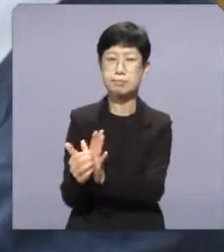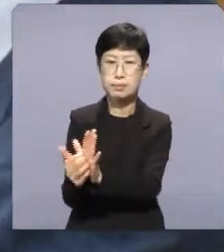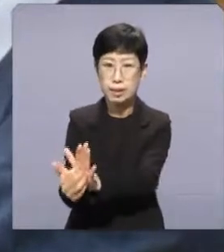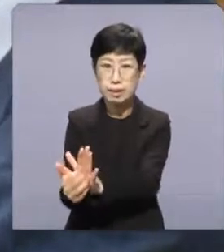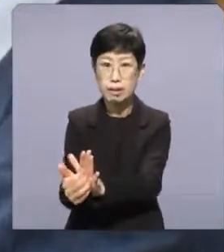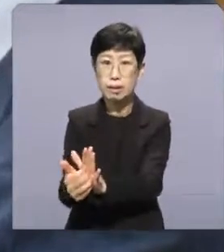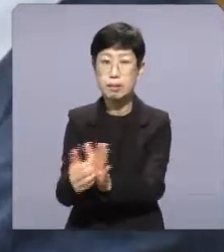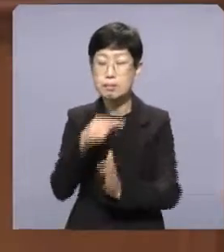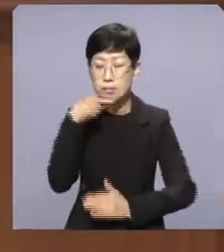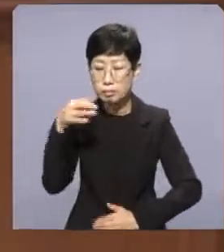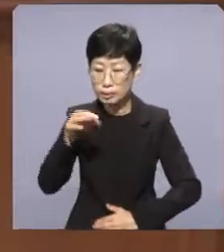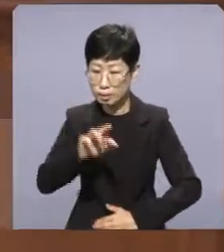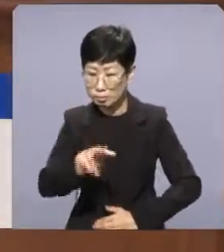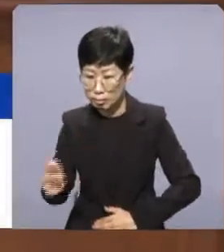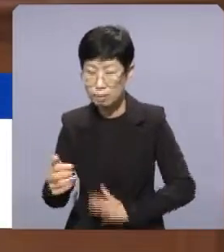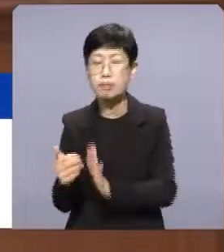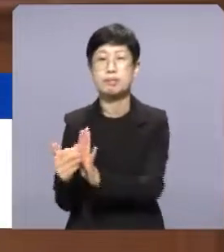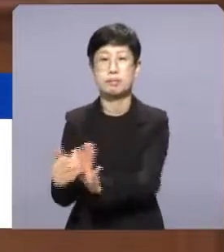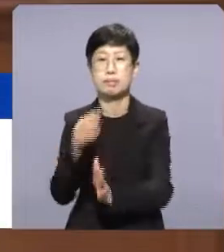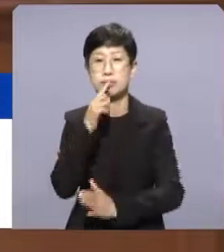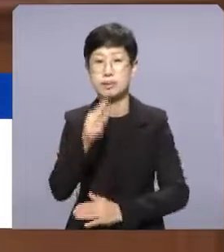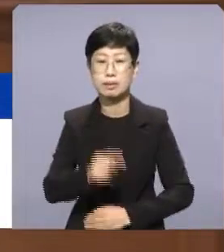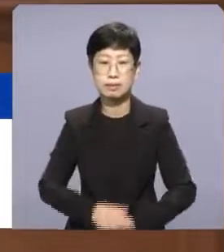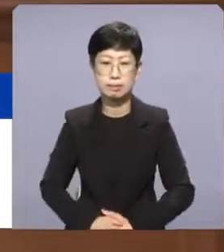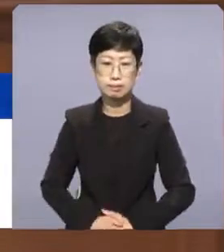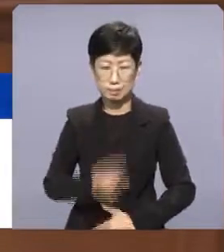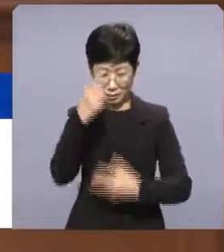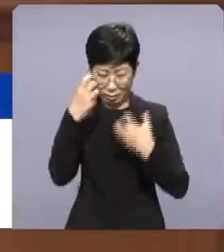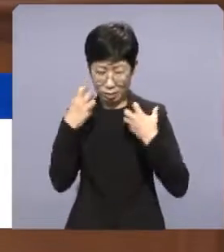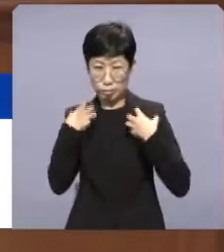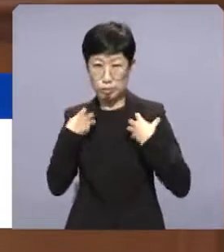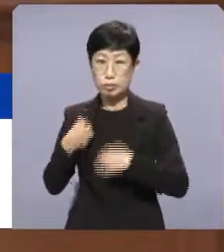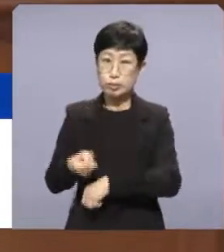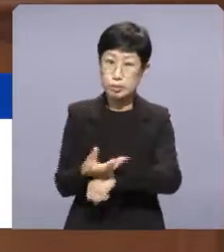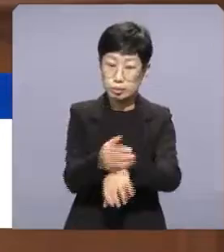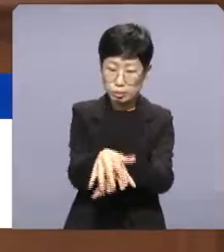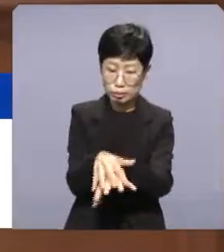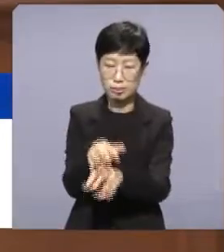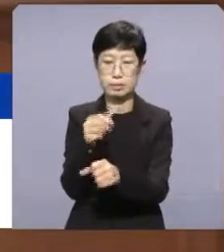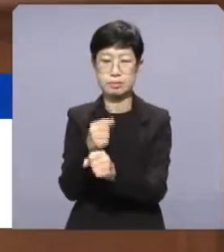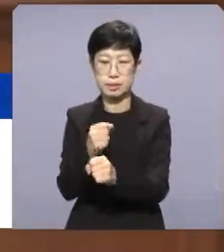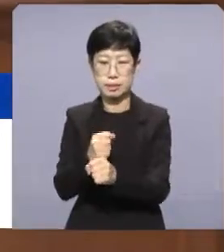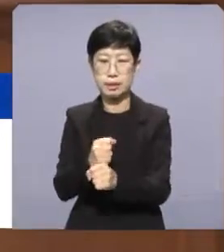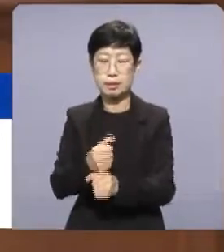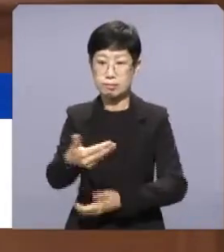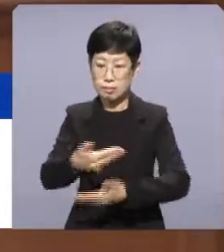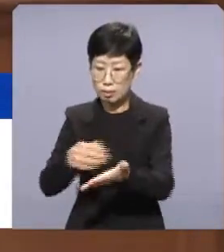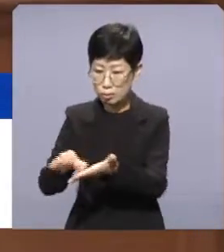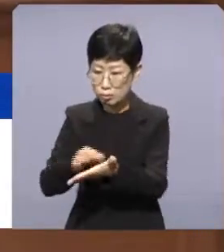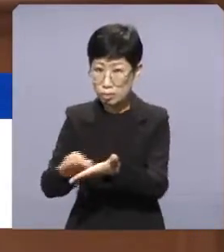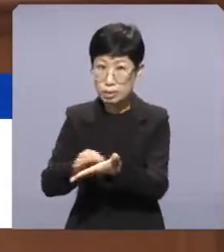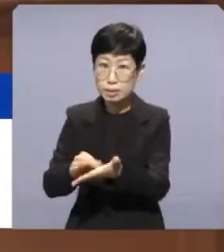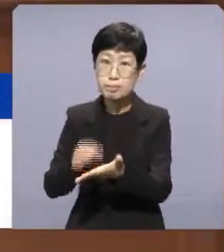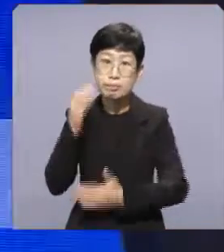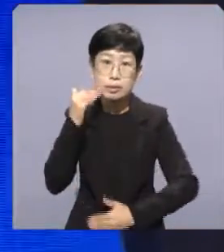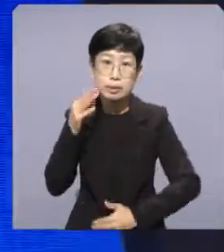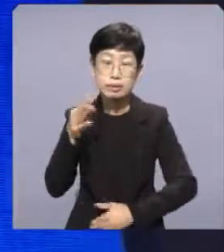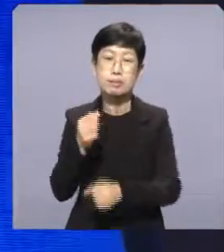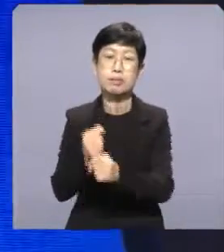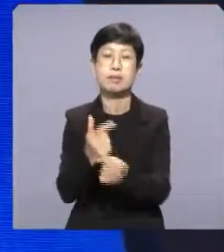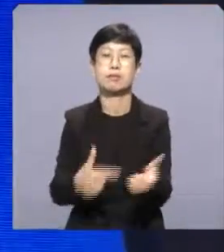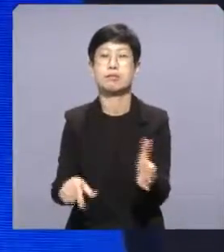정했습니다 범 정보 수출 대응 체계를 구축하여 보여 부수지 계산을 위해 총력을 기울여 나갈 계획입니다